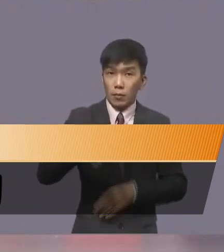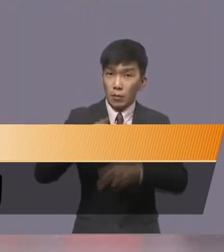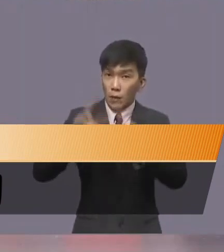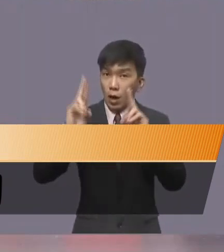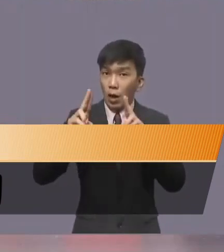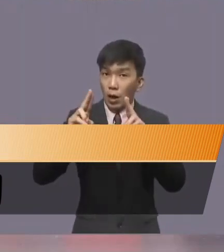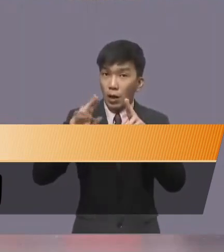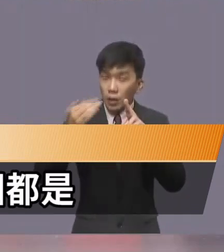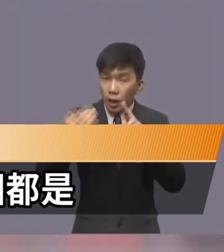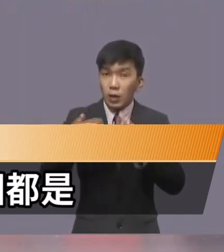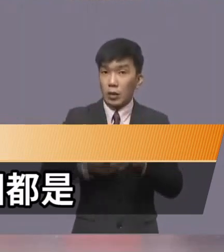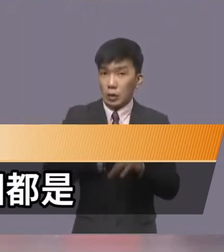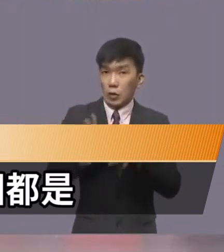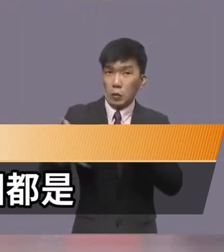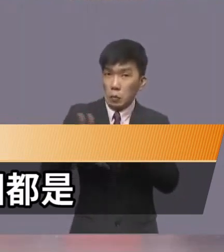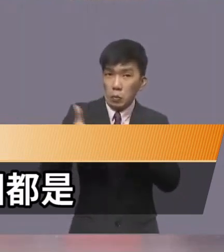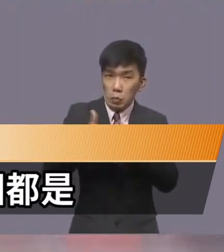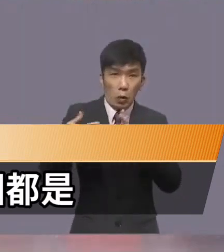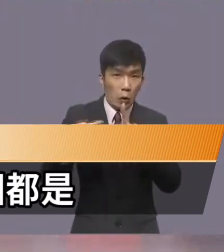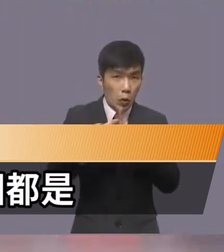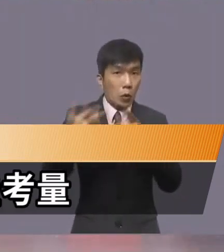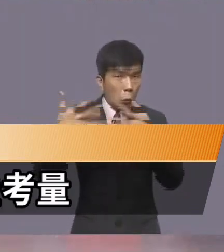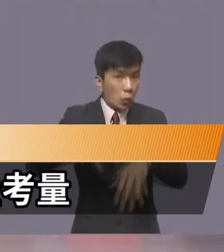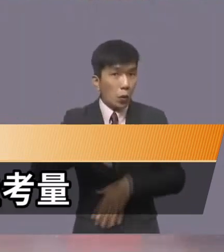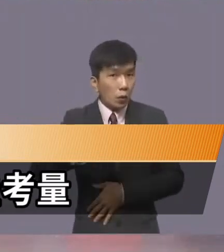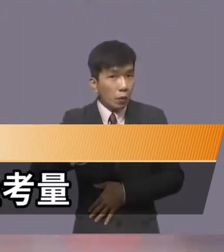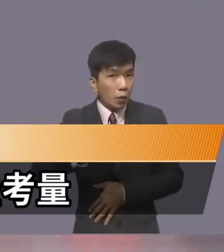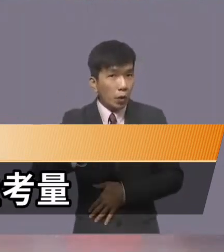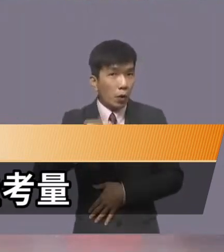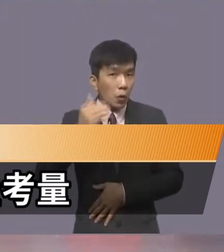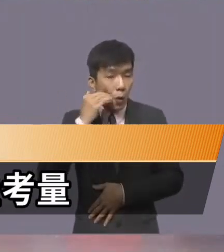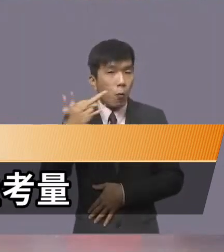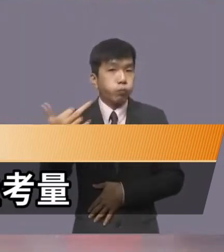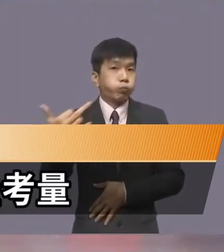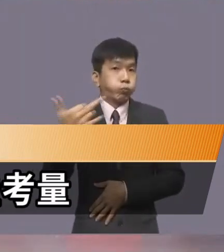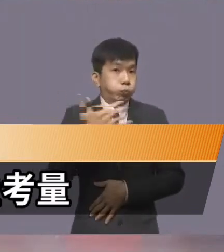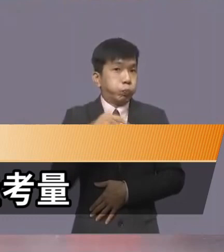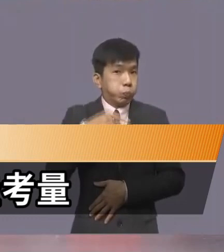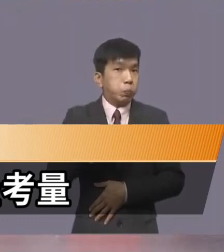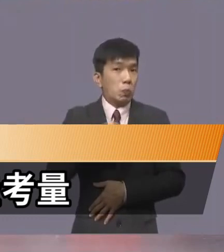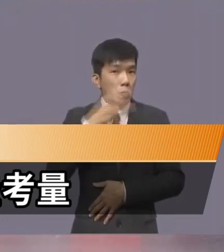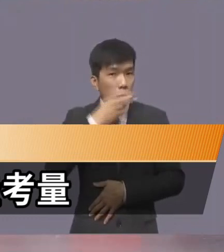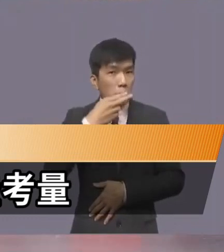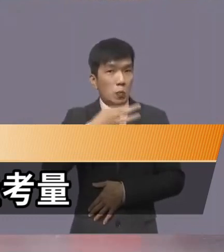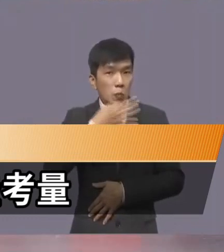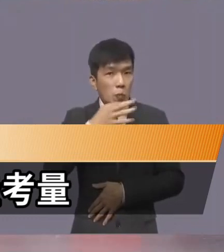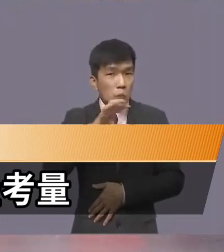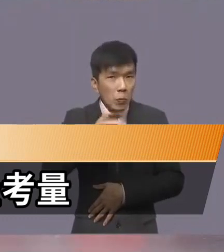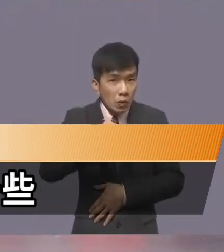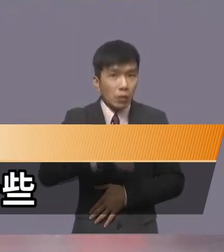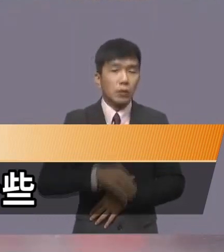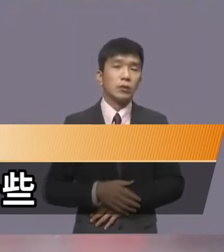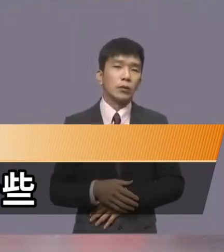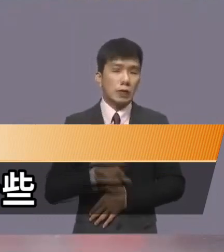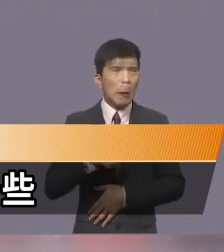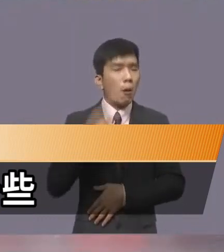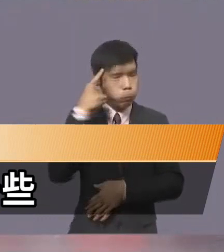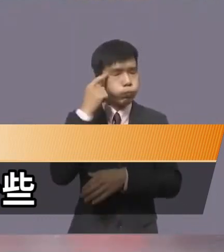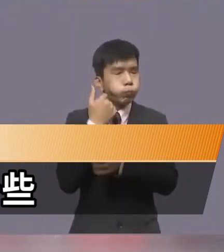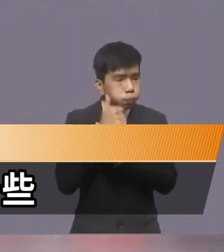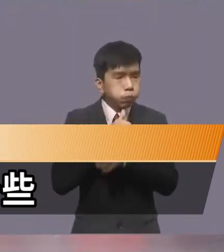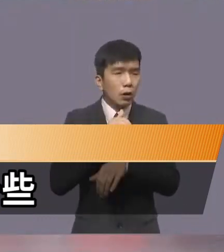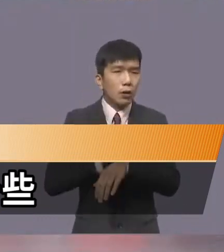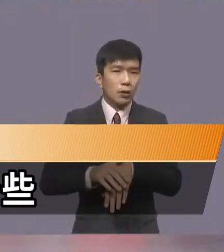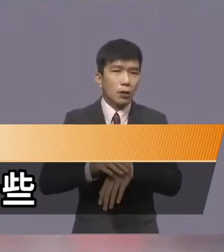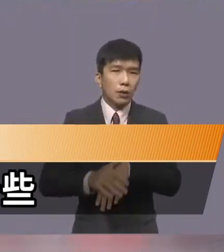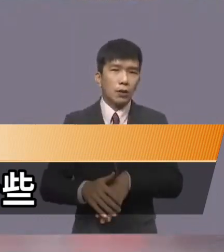不够，第二个风险高不高，那这个都是航空公司他们呢也做了一些考量哦。那当然我们